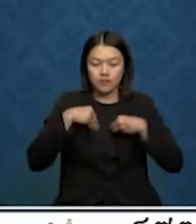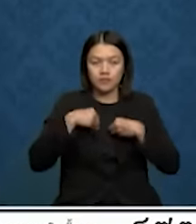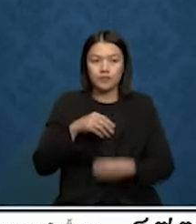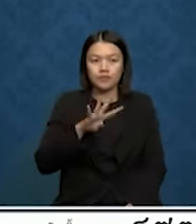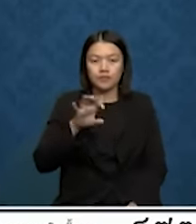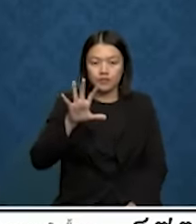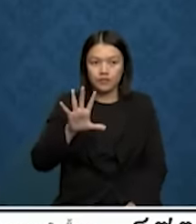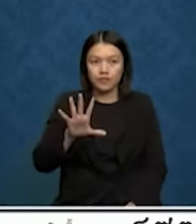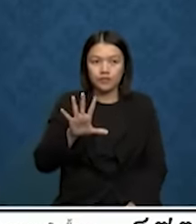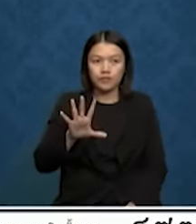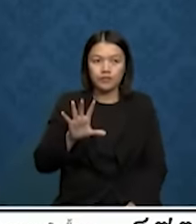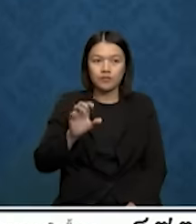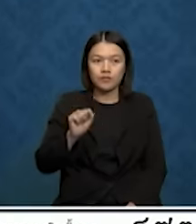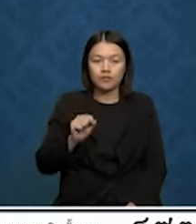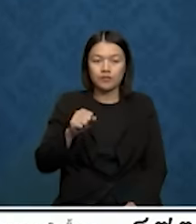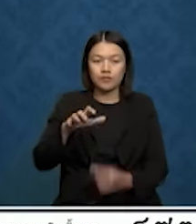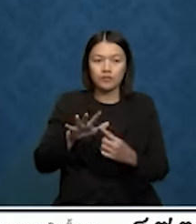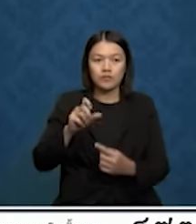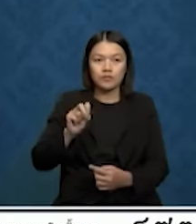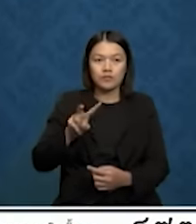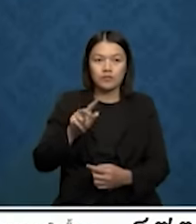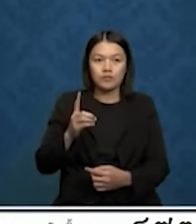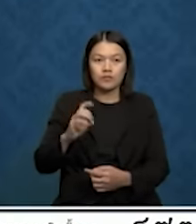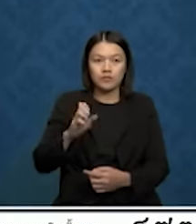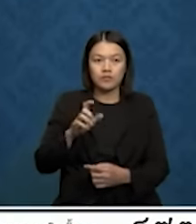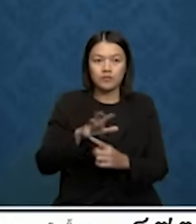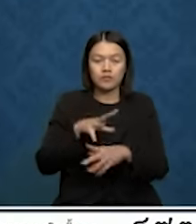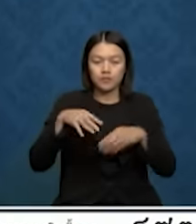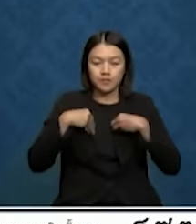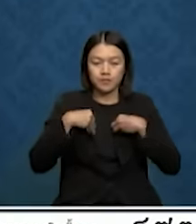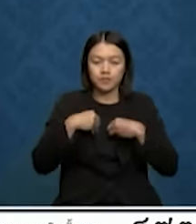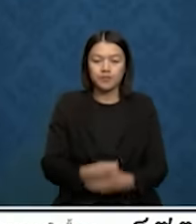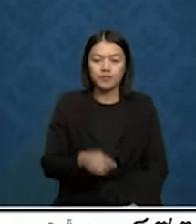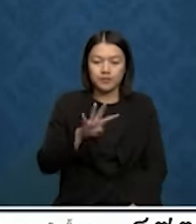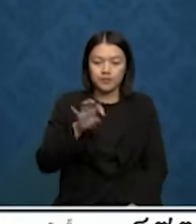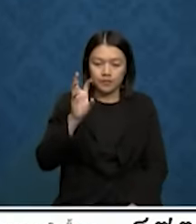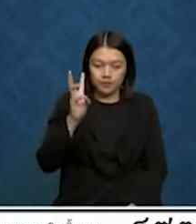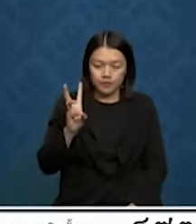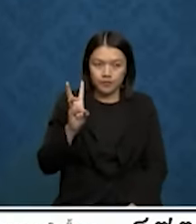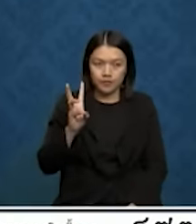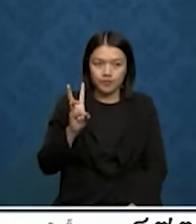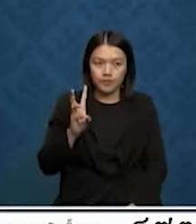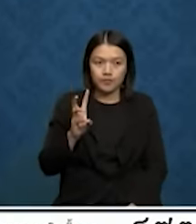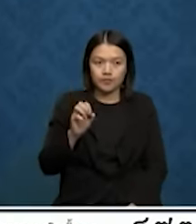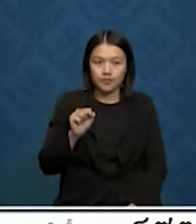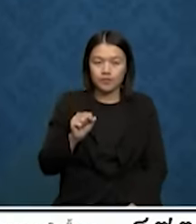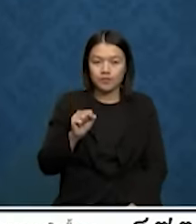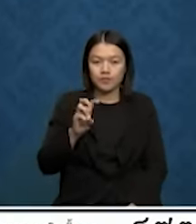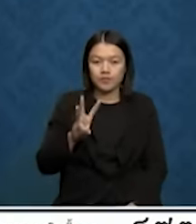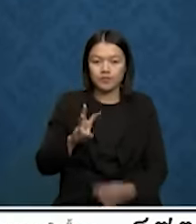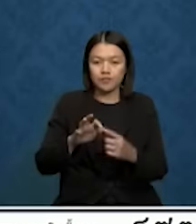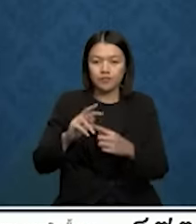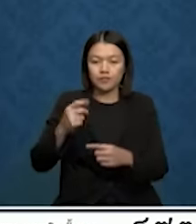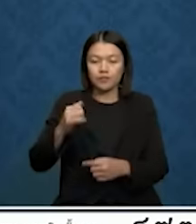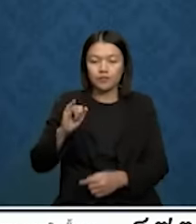405นายสริบบุตรเนียน เห็นชอบครับ 406นางสว่างจิตเลา